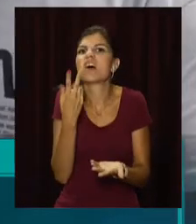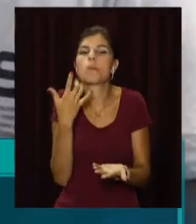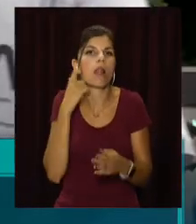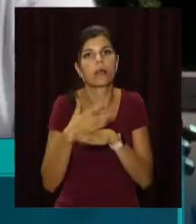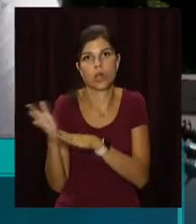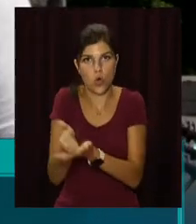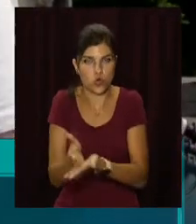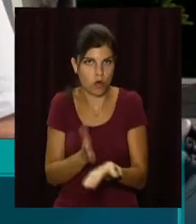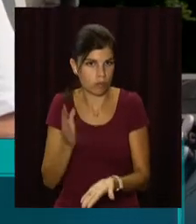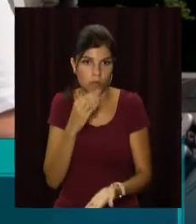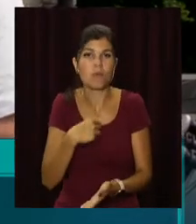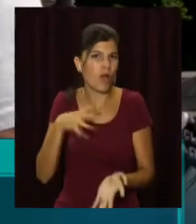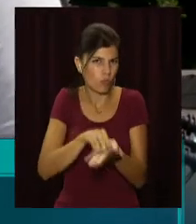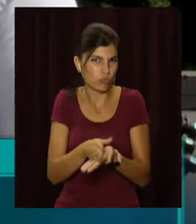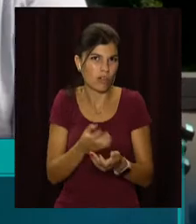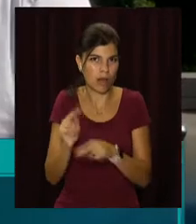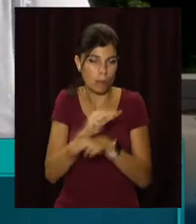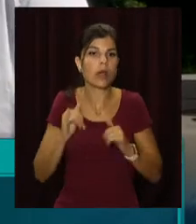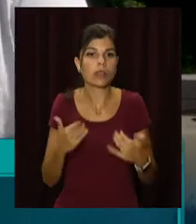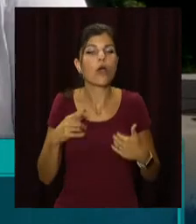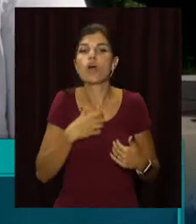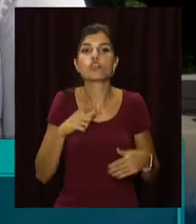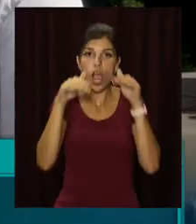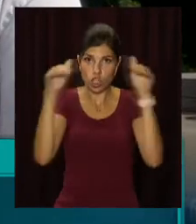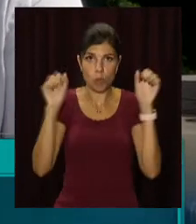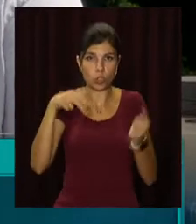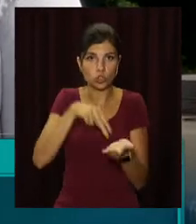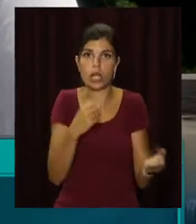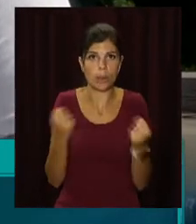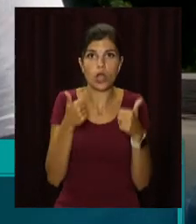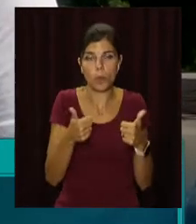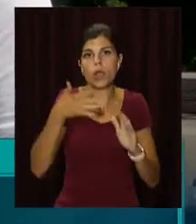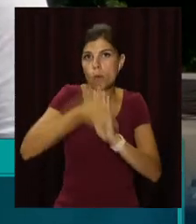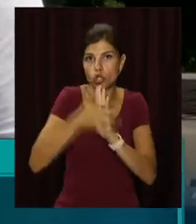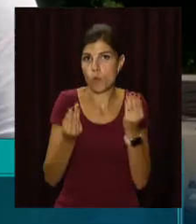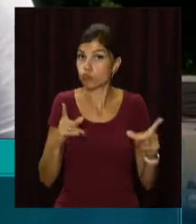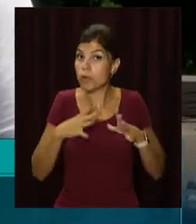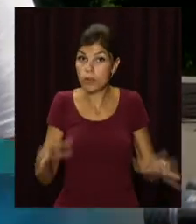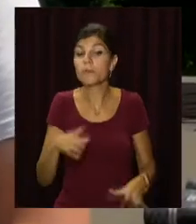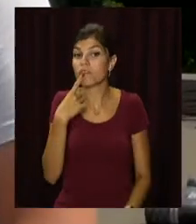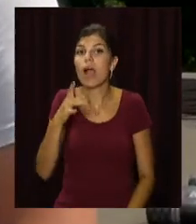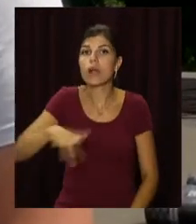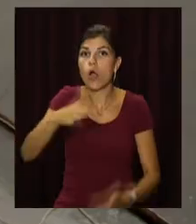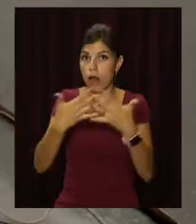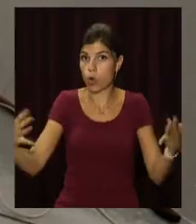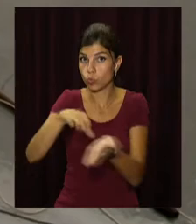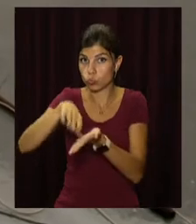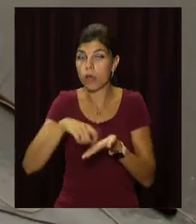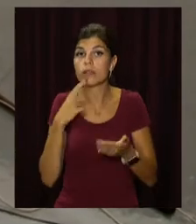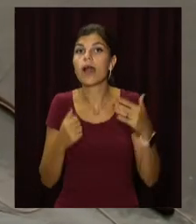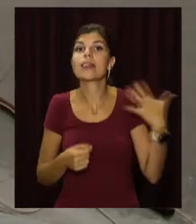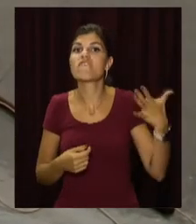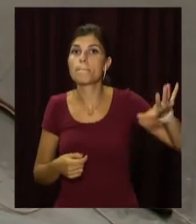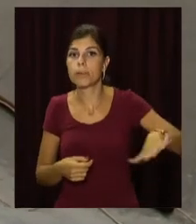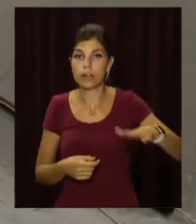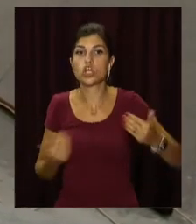покрытия, если здесь не будут ходить люди, не будут делать отверстия интернетчиками и там кабельщиками, то эта крыша прослужит минимум 25 лет. Комунальники та